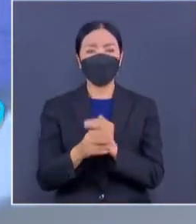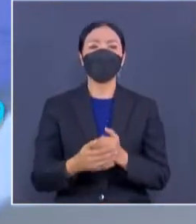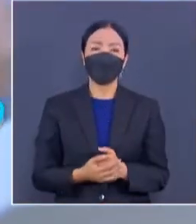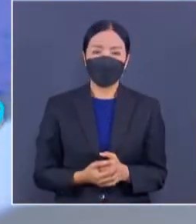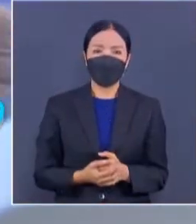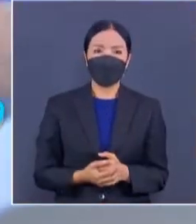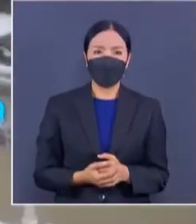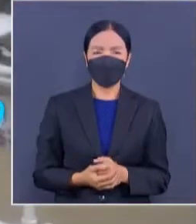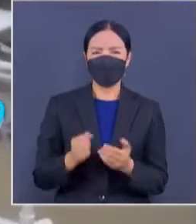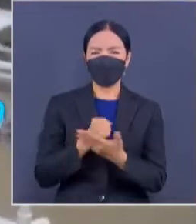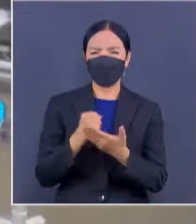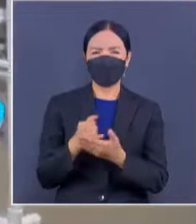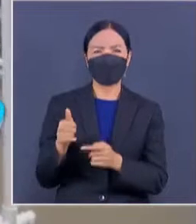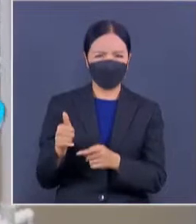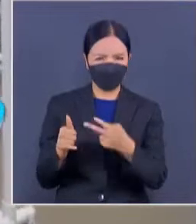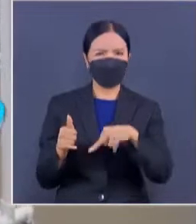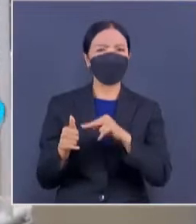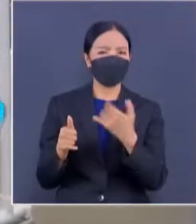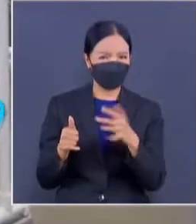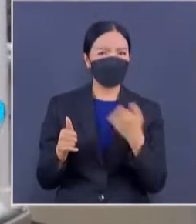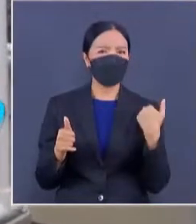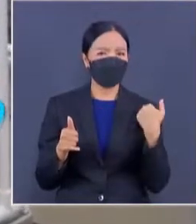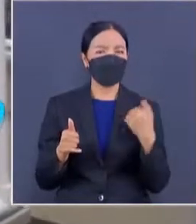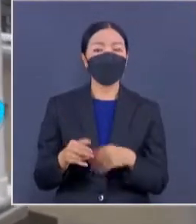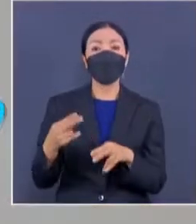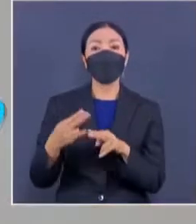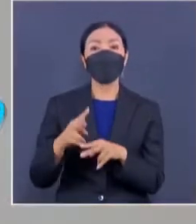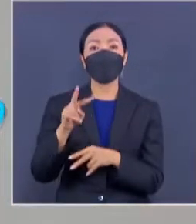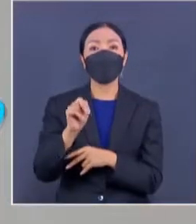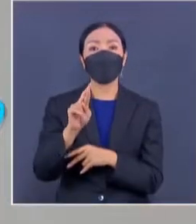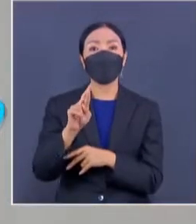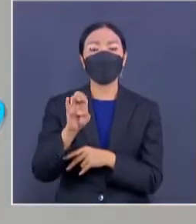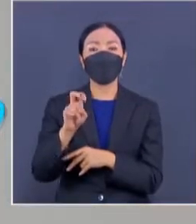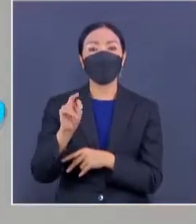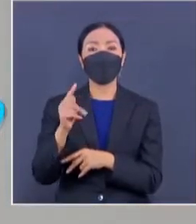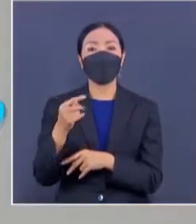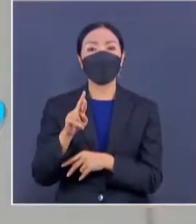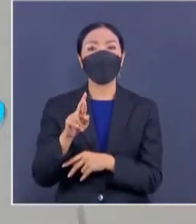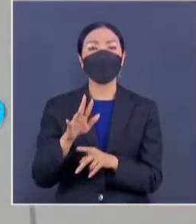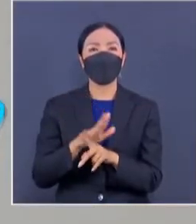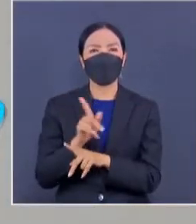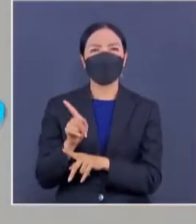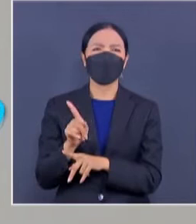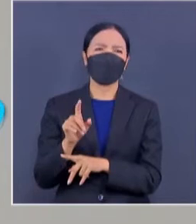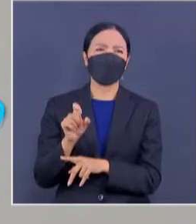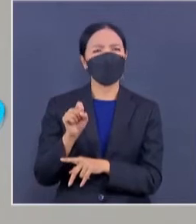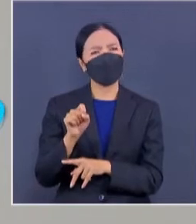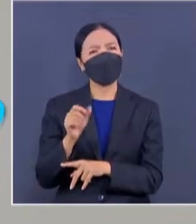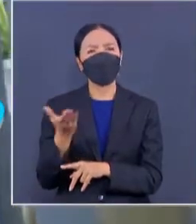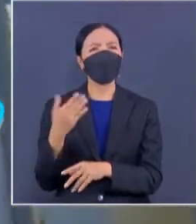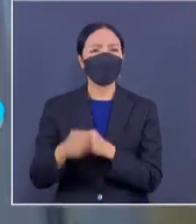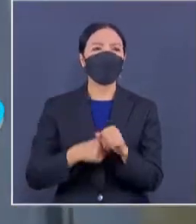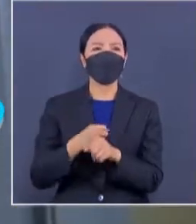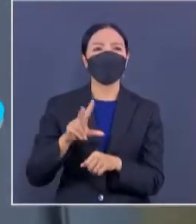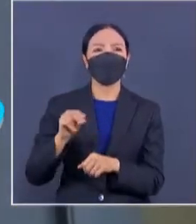สอบสารเสพติดในร่างกายนะครับนายนารินศาสตร์ผงสาอายุ30ปีในระหว่างที่เกิดเหตุ